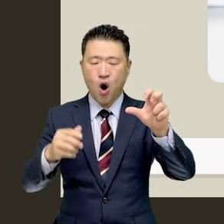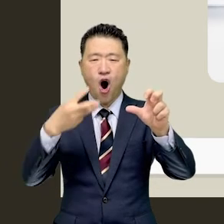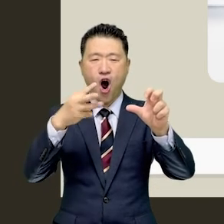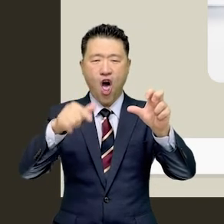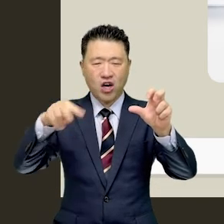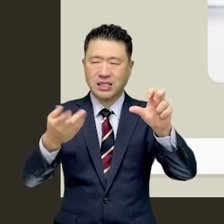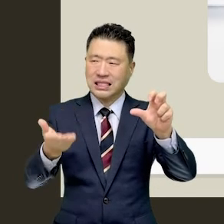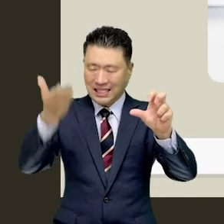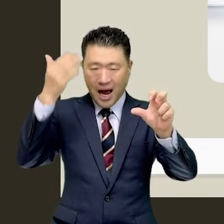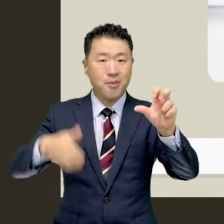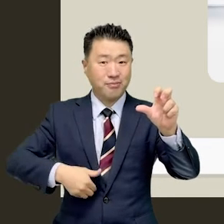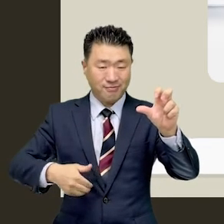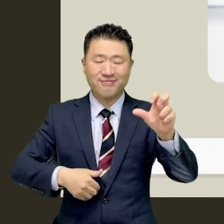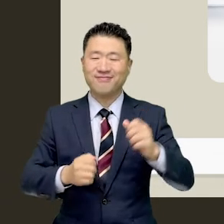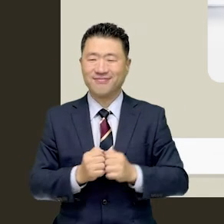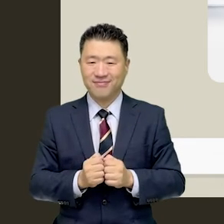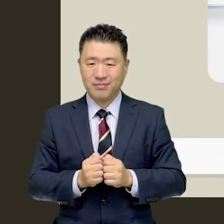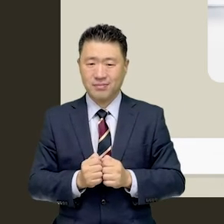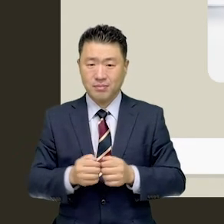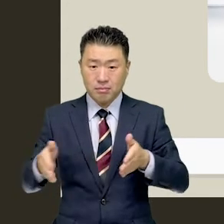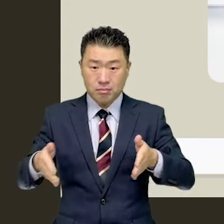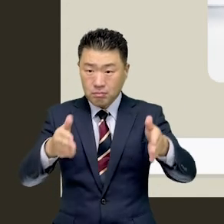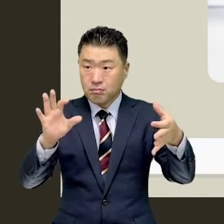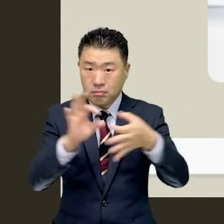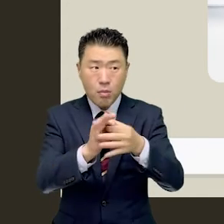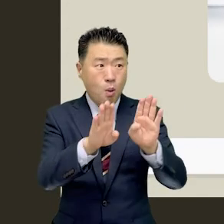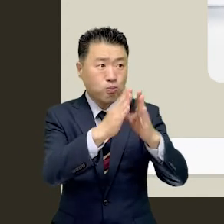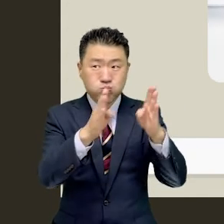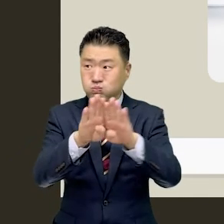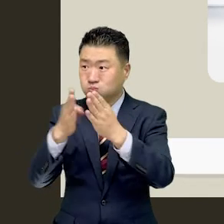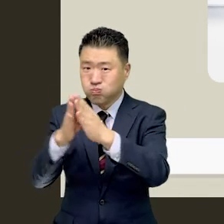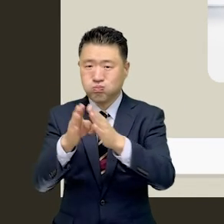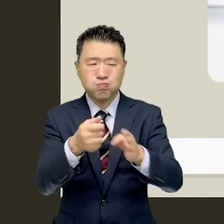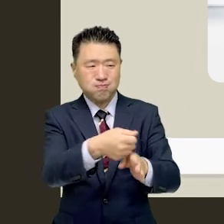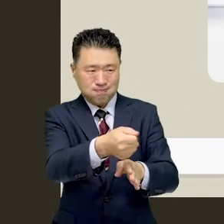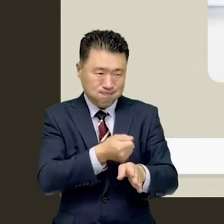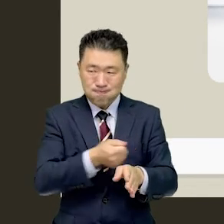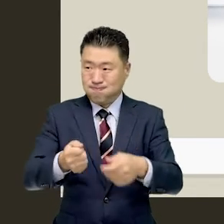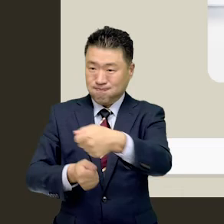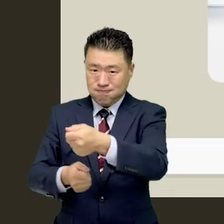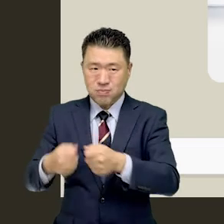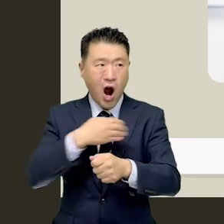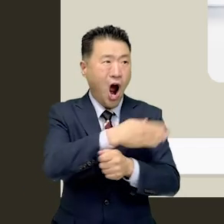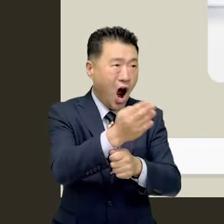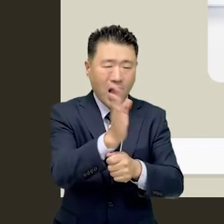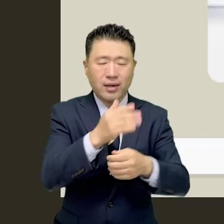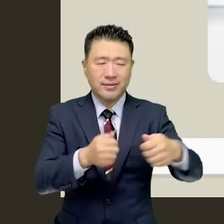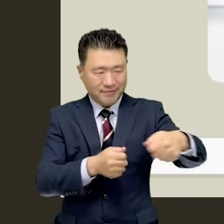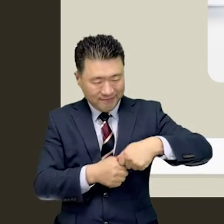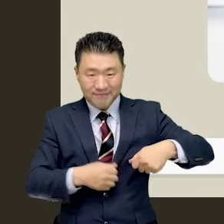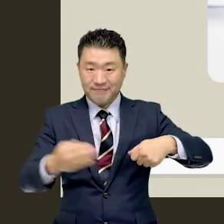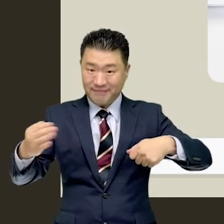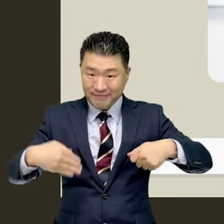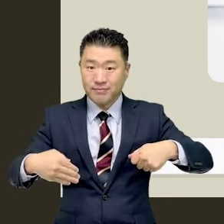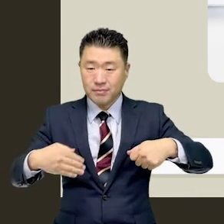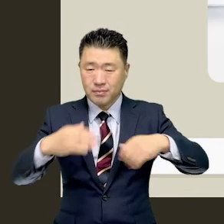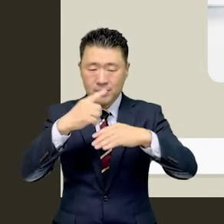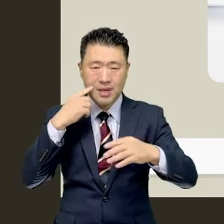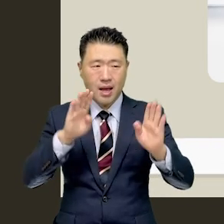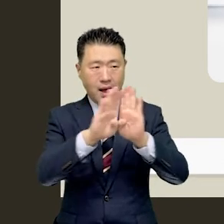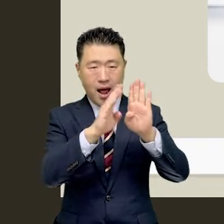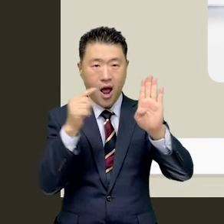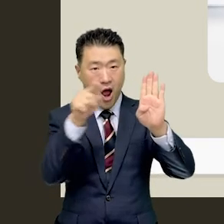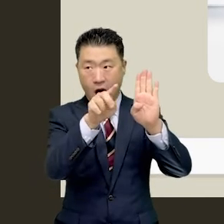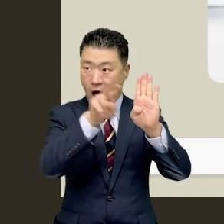합니다. 복도와 연결된 문은 문 안쪽으로 열 수 있도록 조치하고 교차점이나 코너에 반사경을